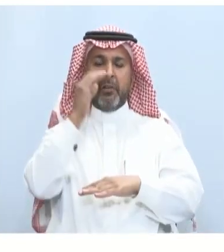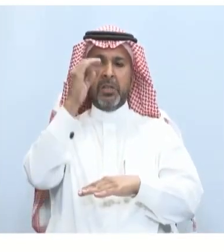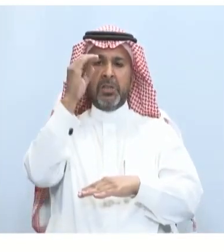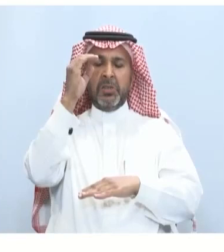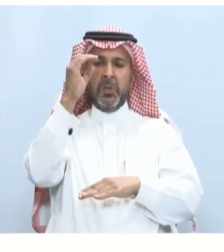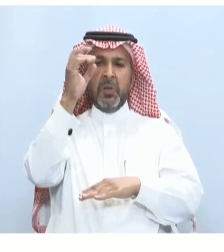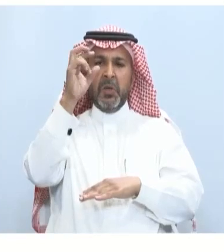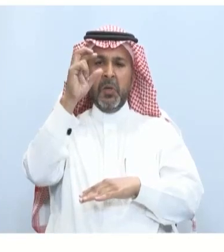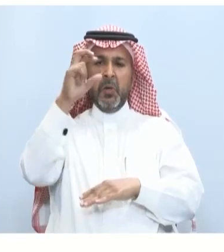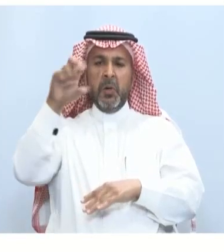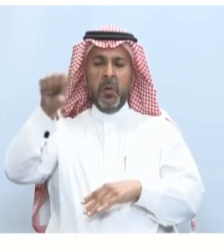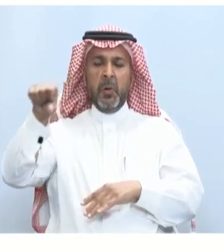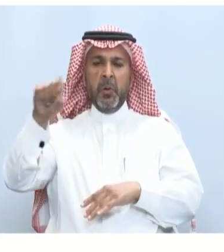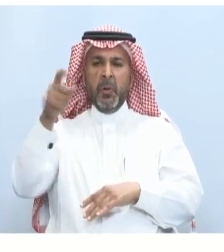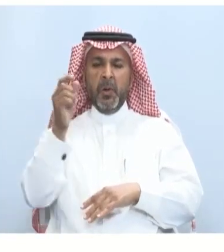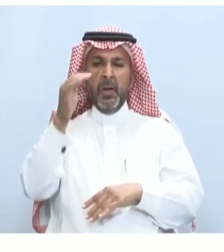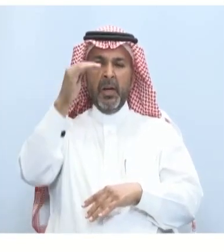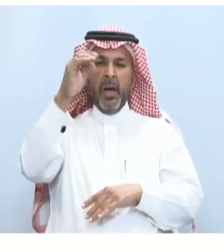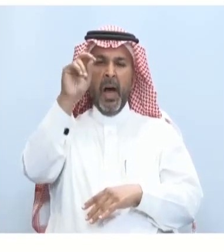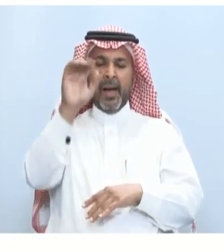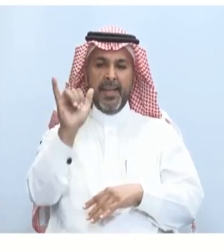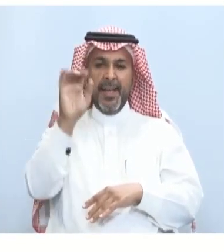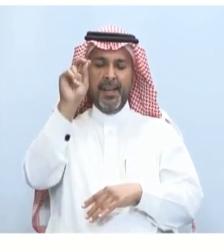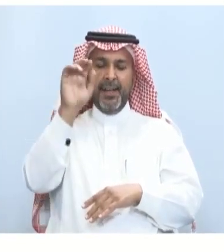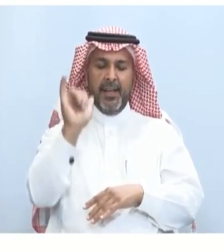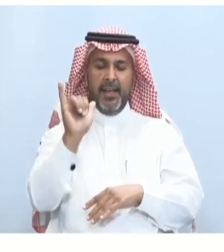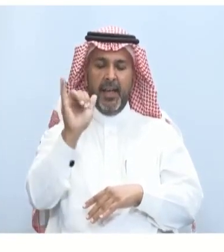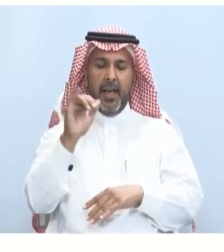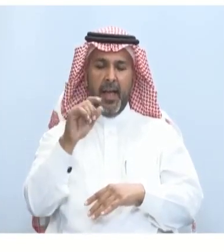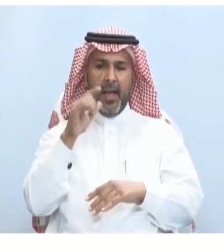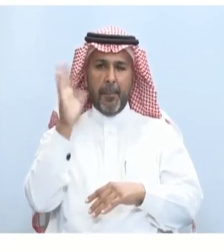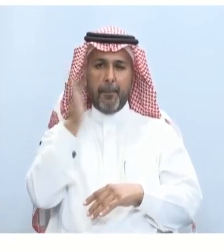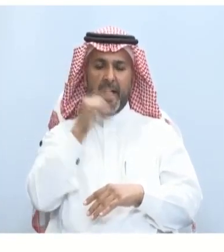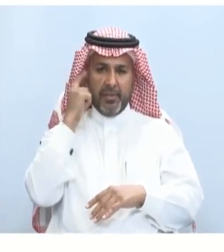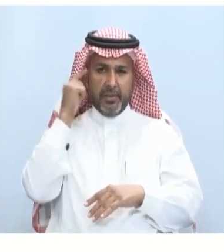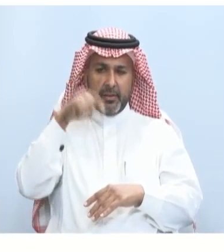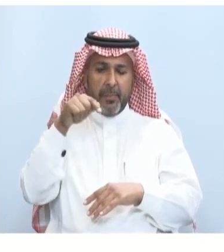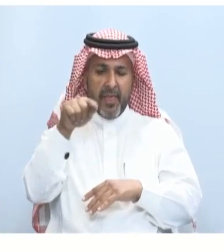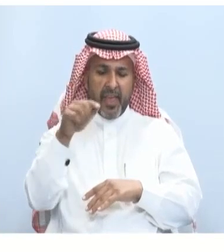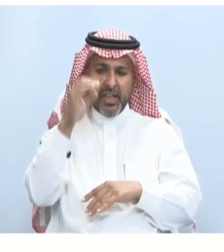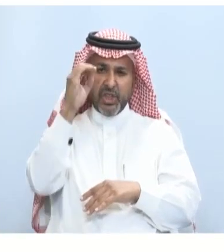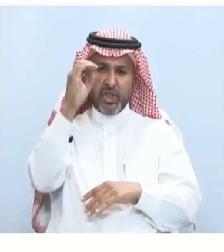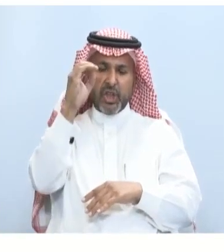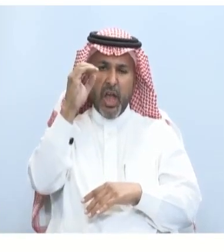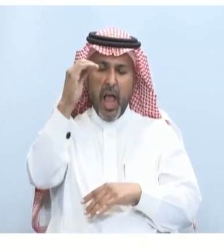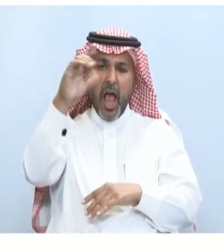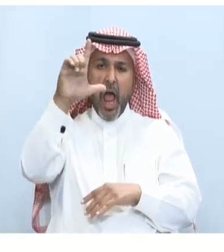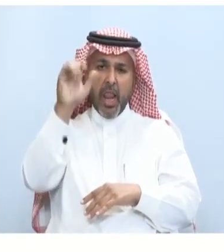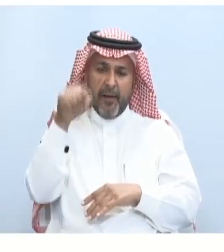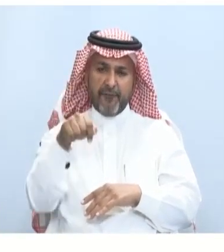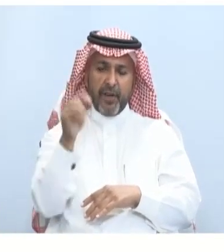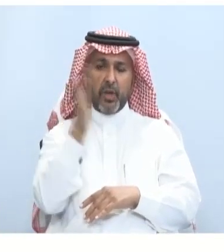فهل يعني ذلك ان ليس للمعادله حلول هل ان المعادله ليس لها حلولا